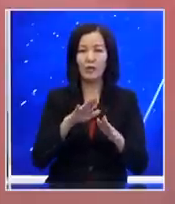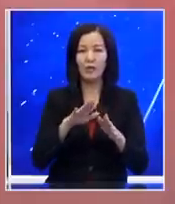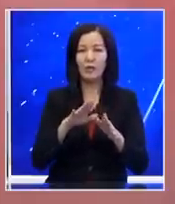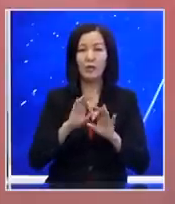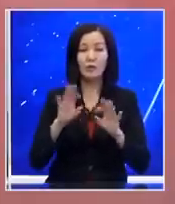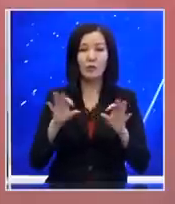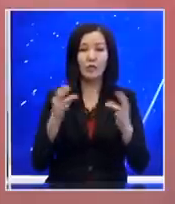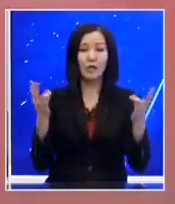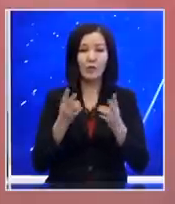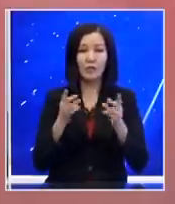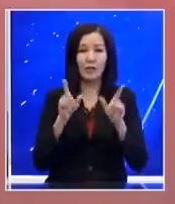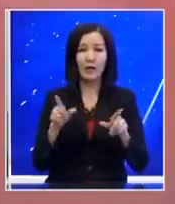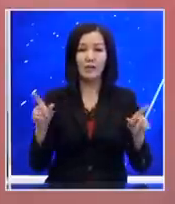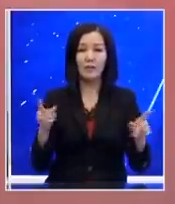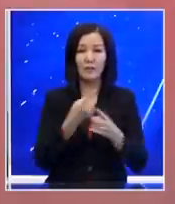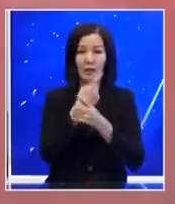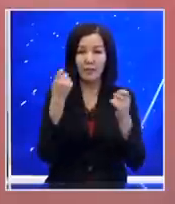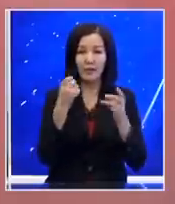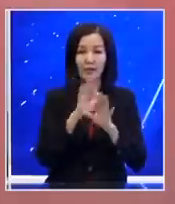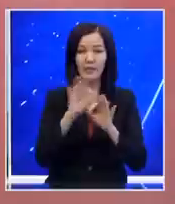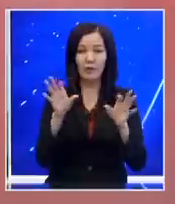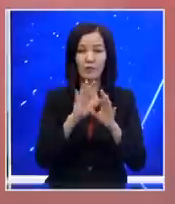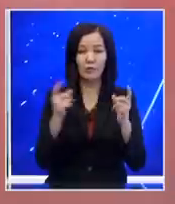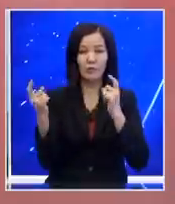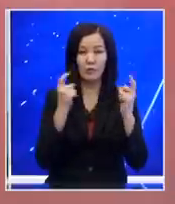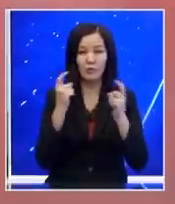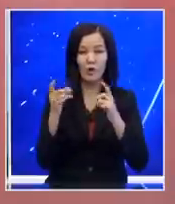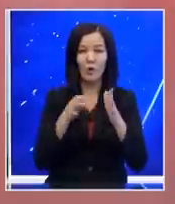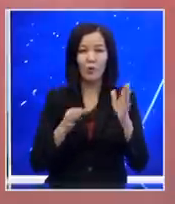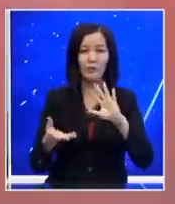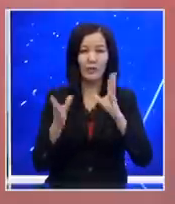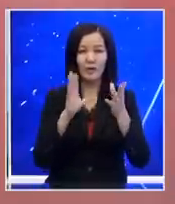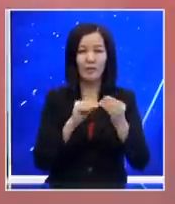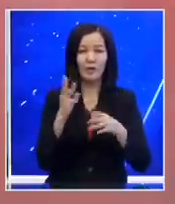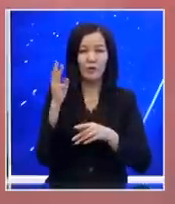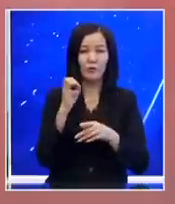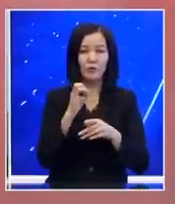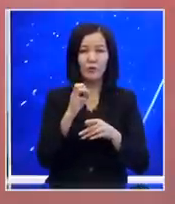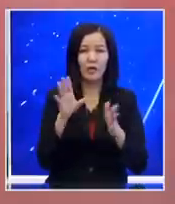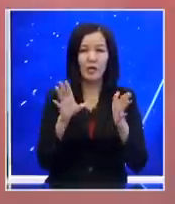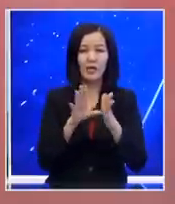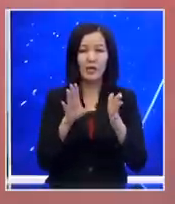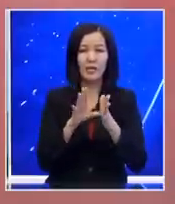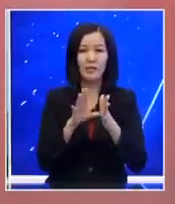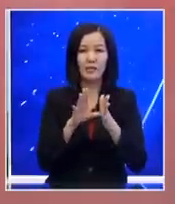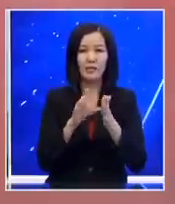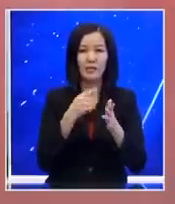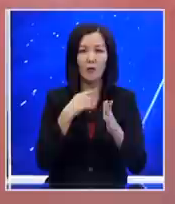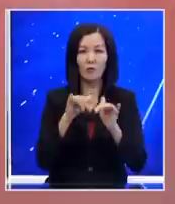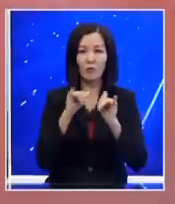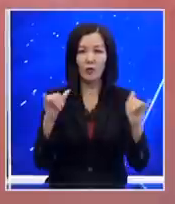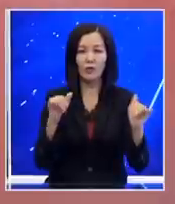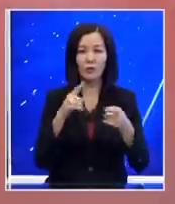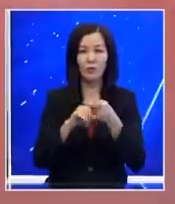Қажеттілігіне байланысты адамдарды құлақтандыру үшін облыстағы бар 300-ге жуық электросиреналарды қосуға мүмкіндігіміз